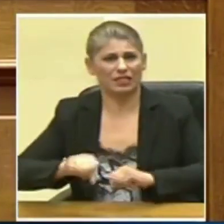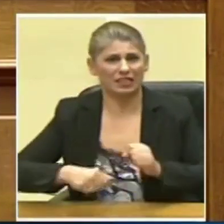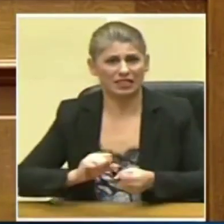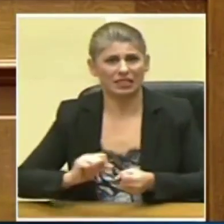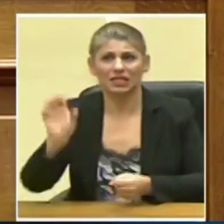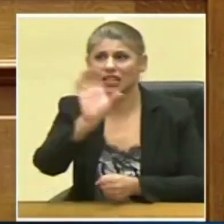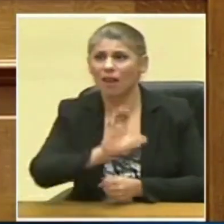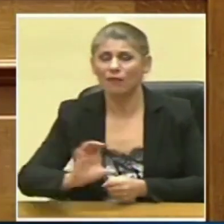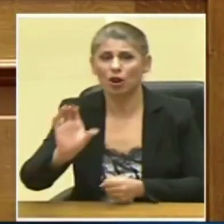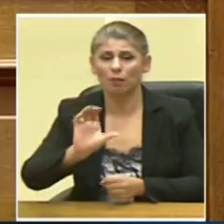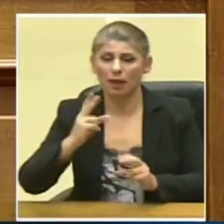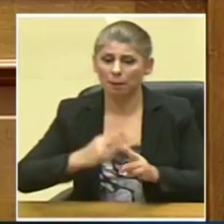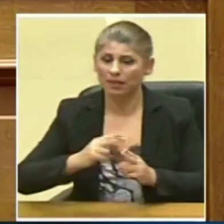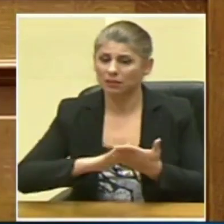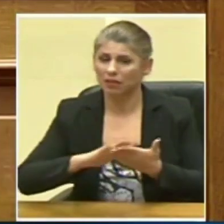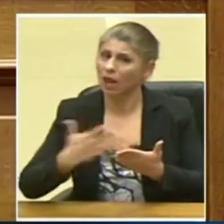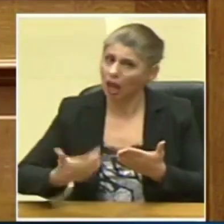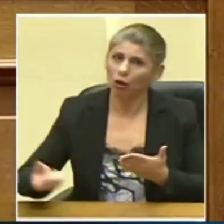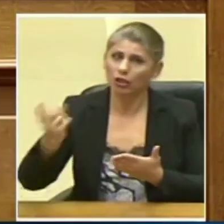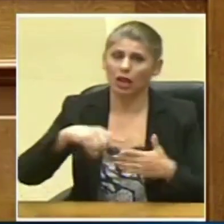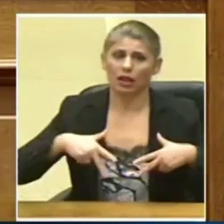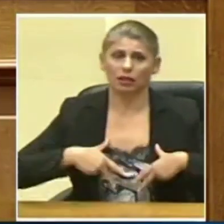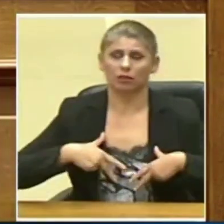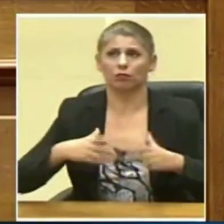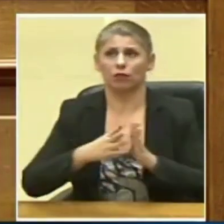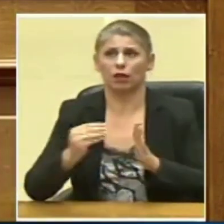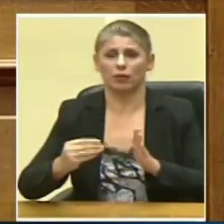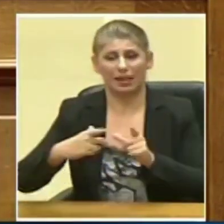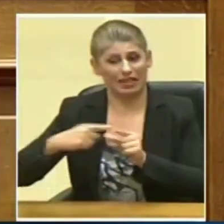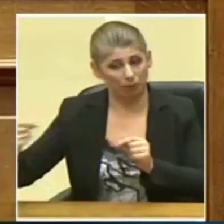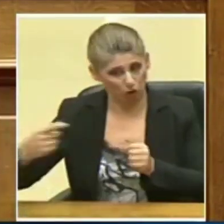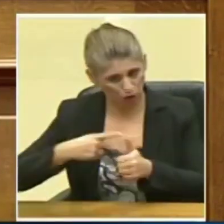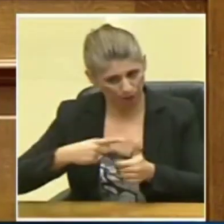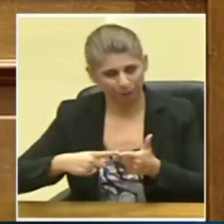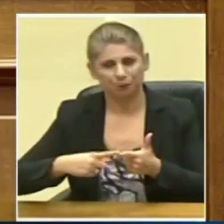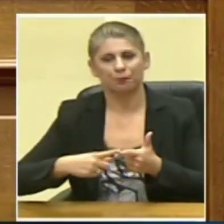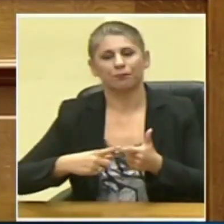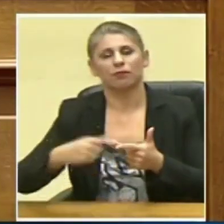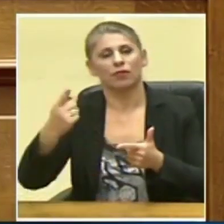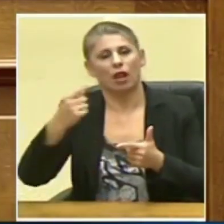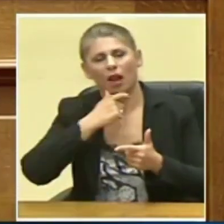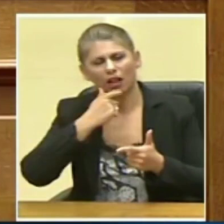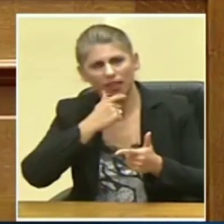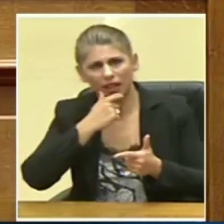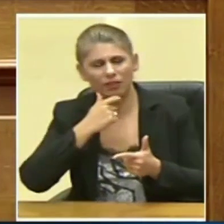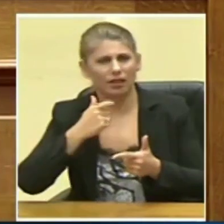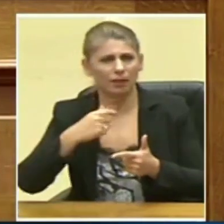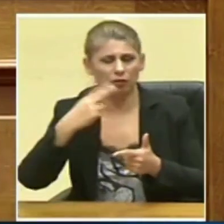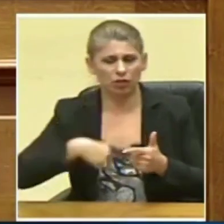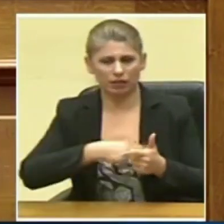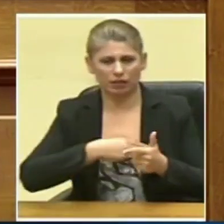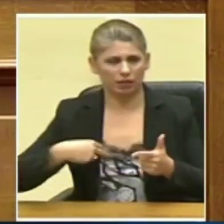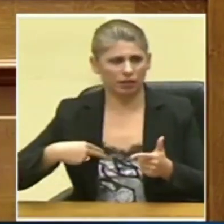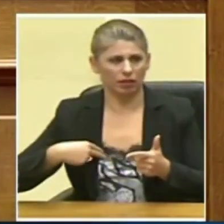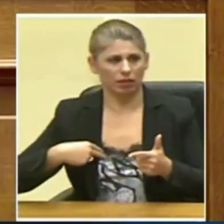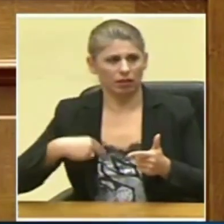Ευρώπη, επίσημη θρησκεία έχουν και άλλα κράτη, όπως είναι η Κύπρος, η Δανία, η Αγγλία, η Μάλτα,